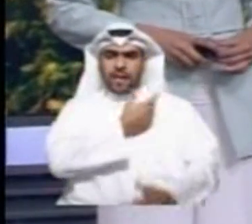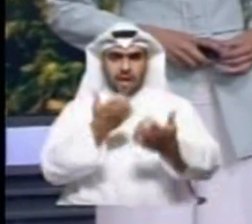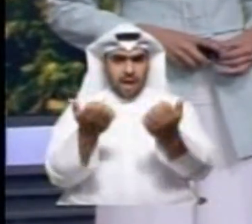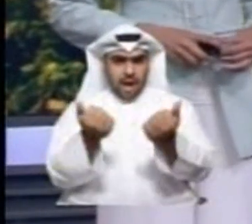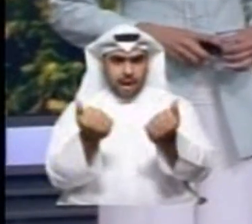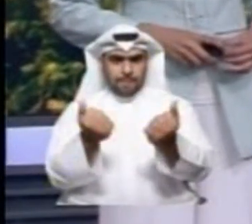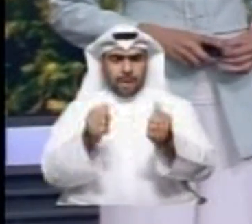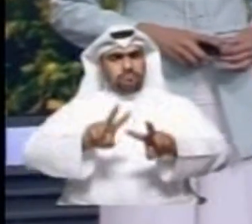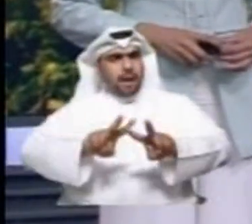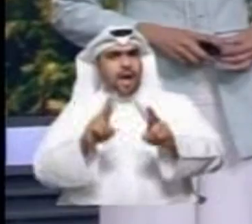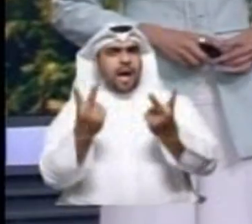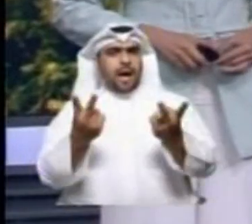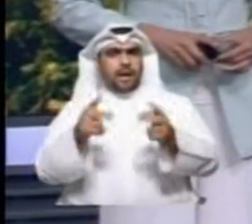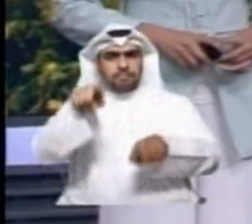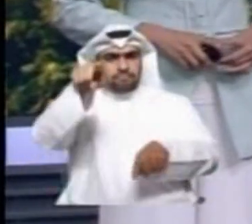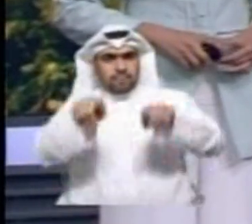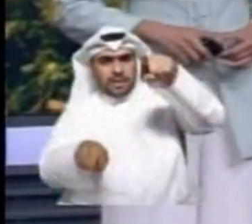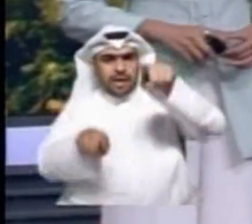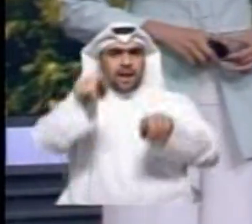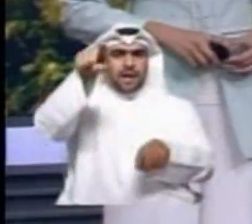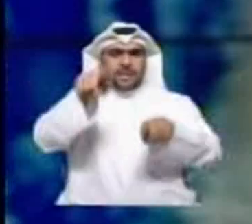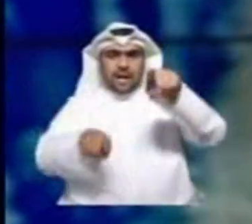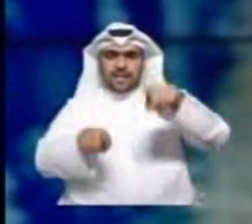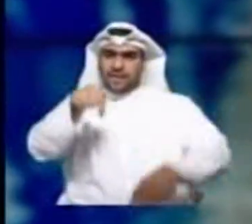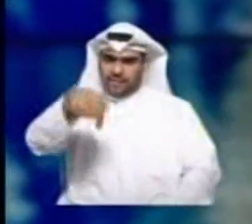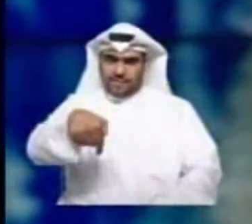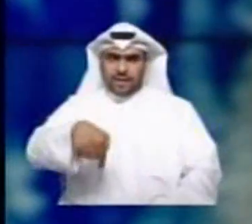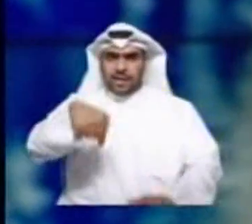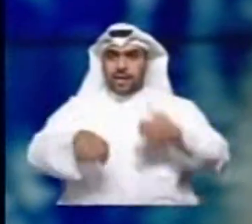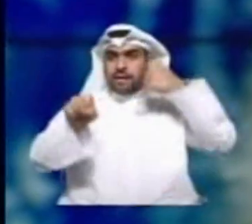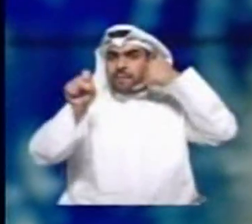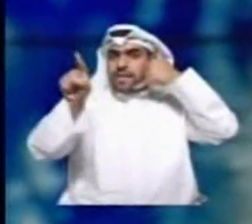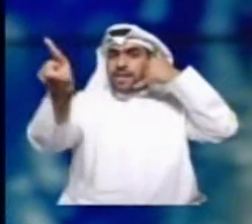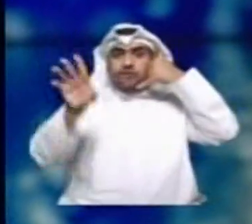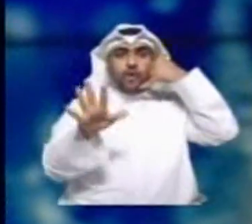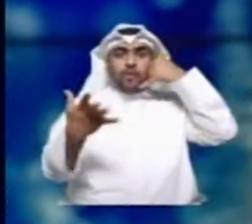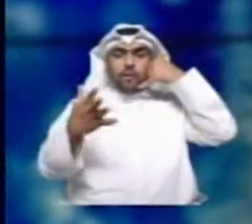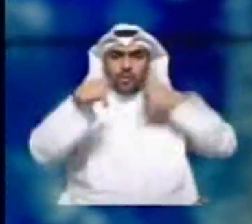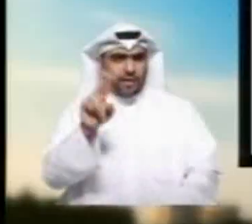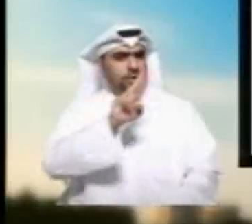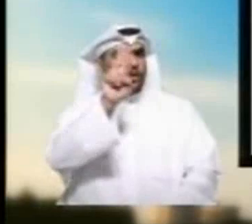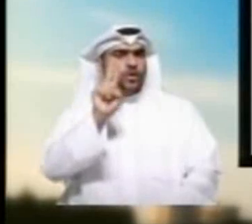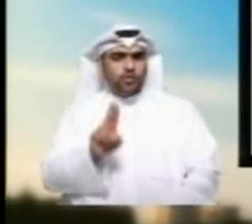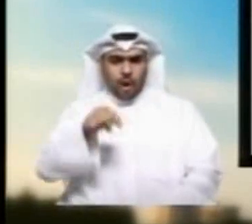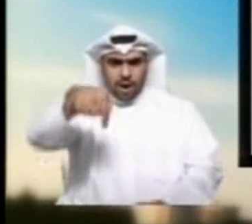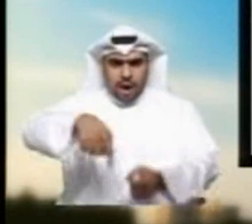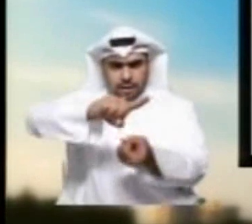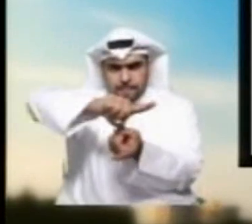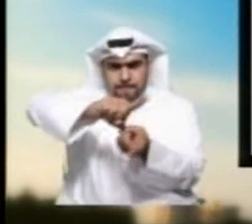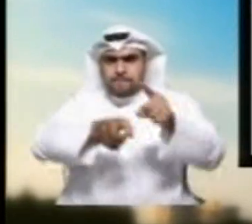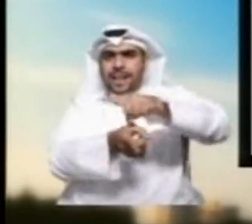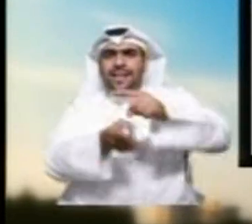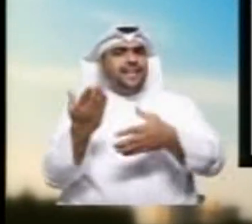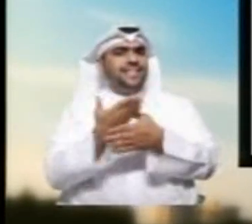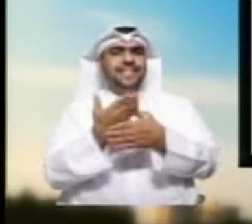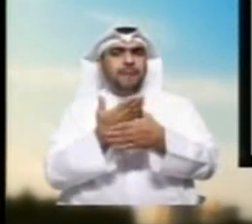في الاستديو الدكتور حسن دشتي، مراقب المناخ في إدارة الأرصاد الجوية. مثل ما تفضلت اختي مريم، فعلا